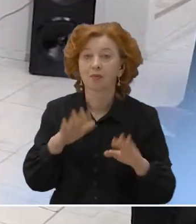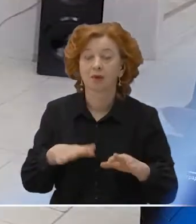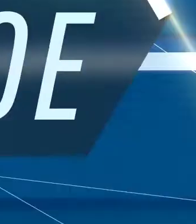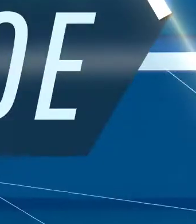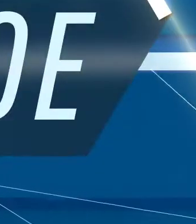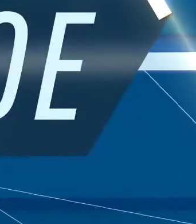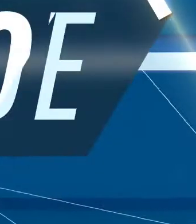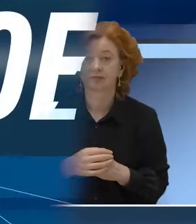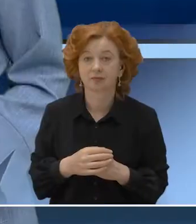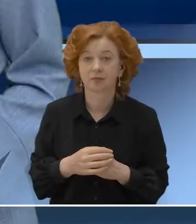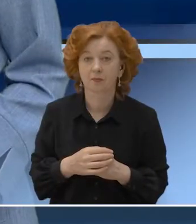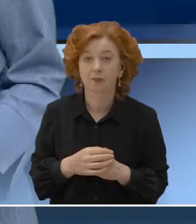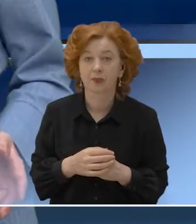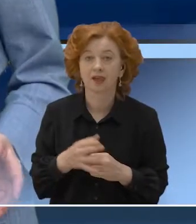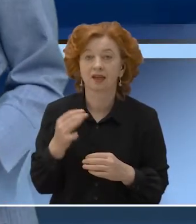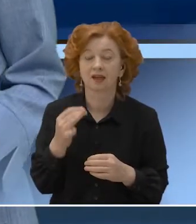«Время местное».